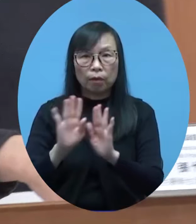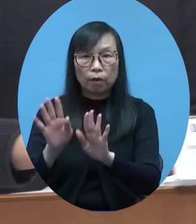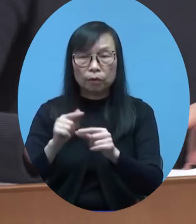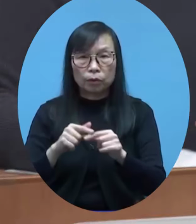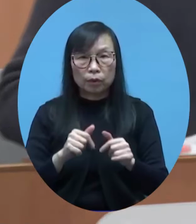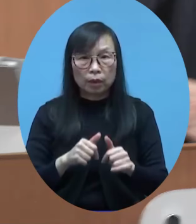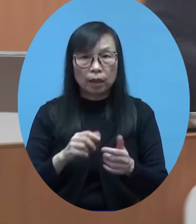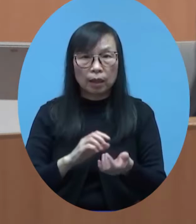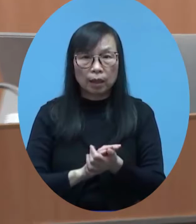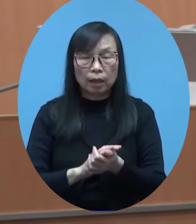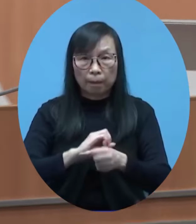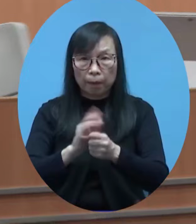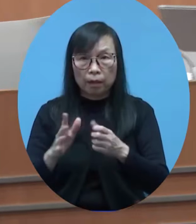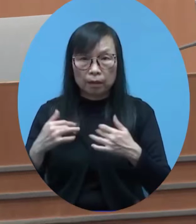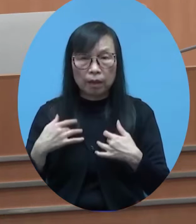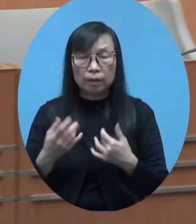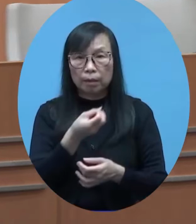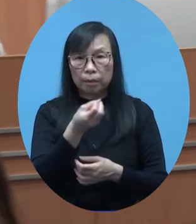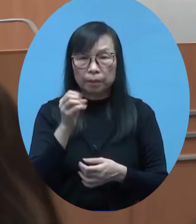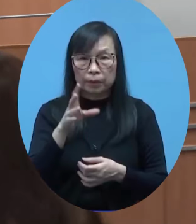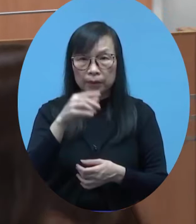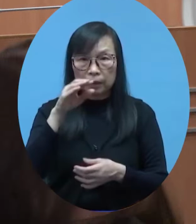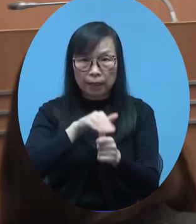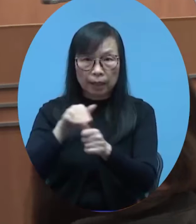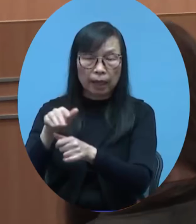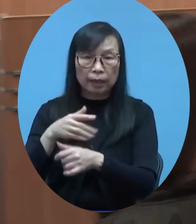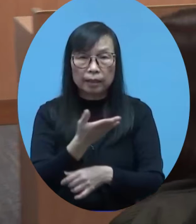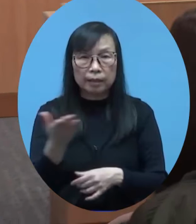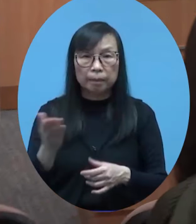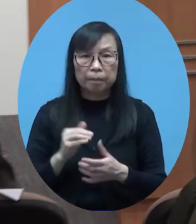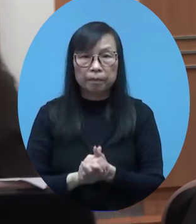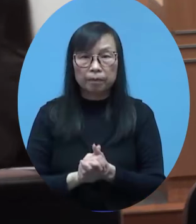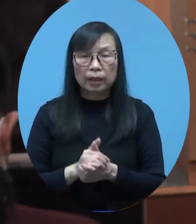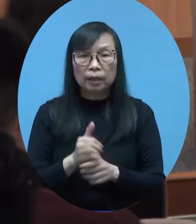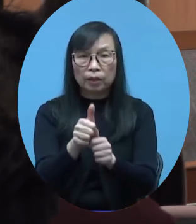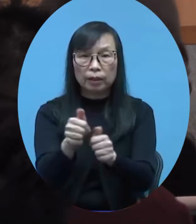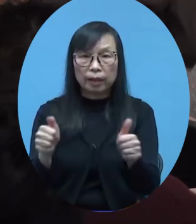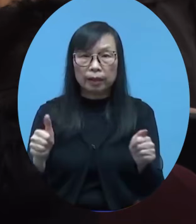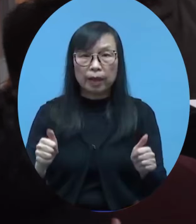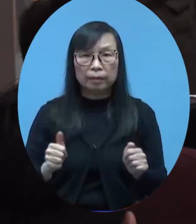來2019冠狀病毒病，亦都可以稱為心臟病。咁多謝大家。